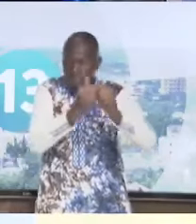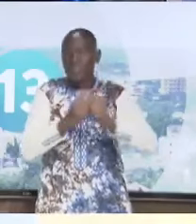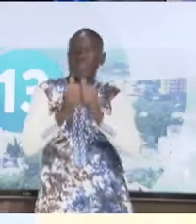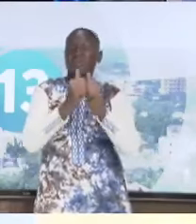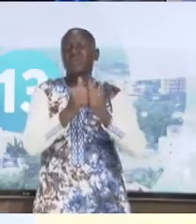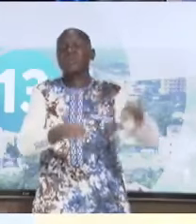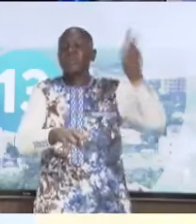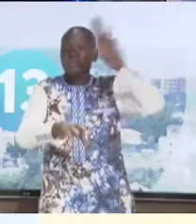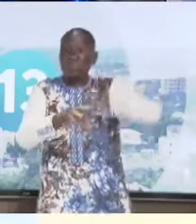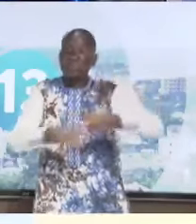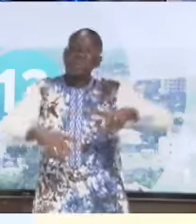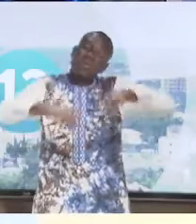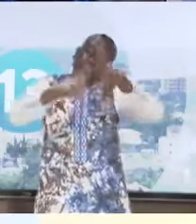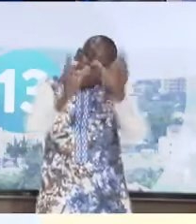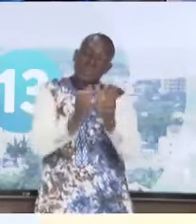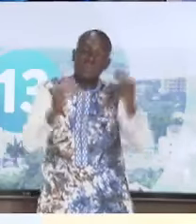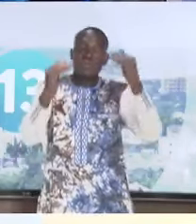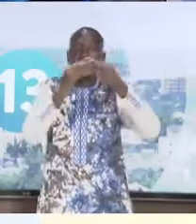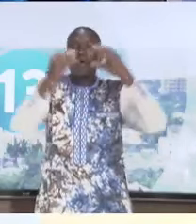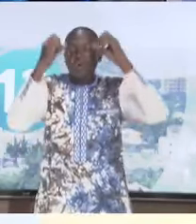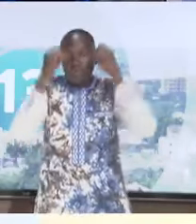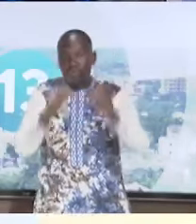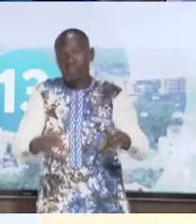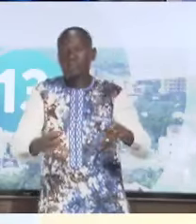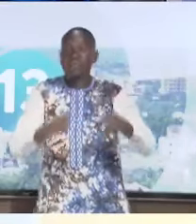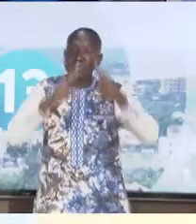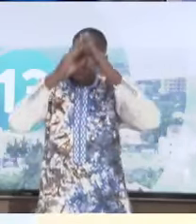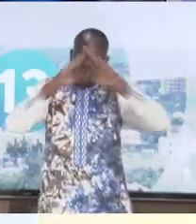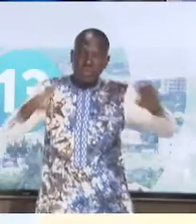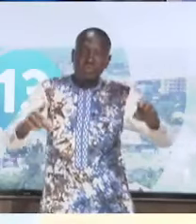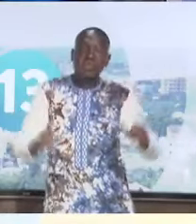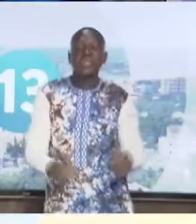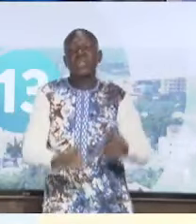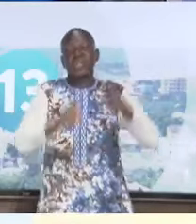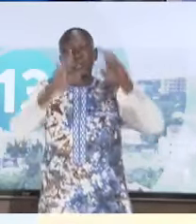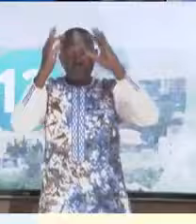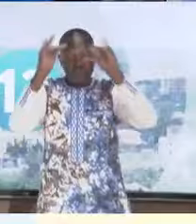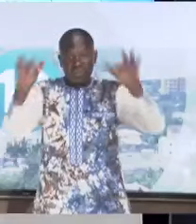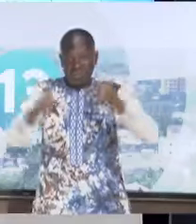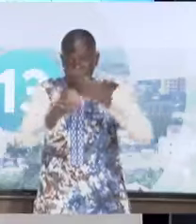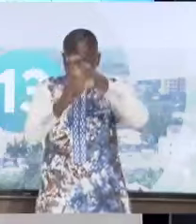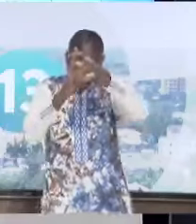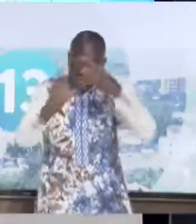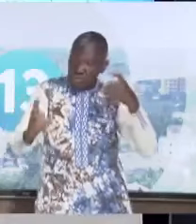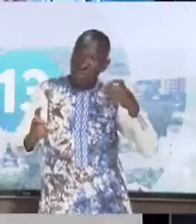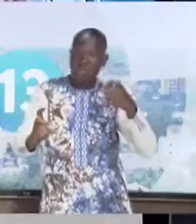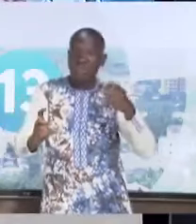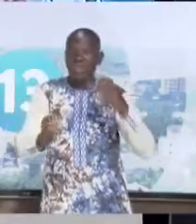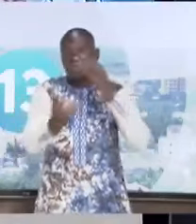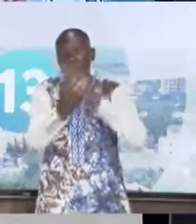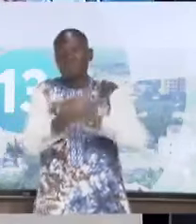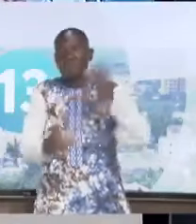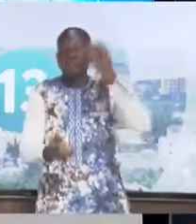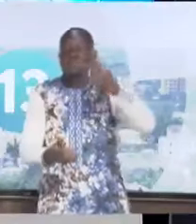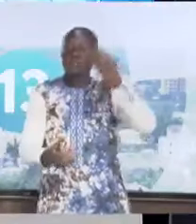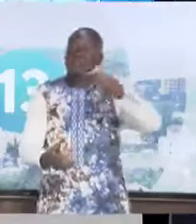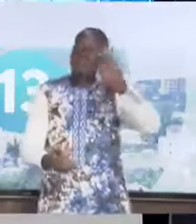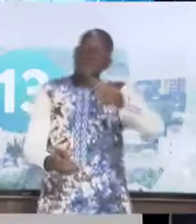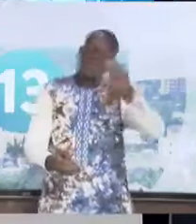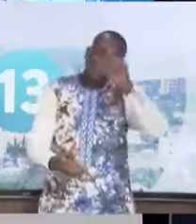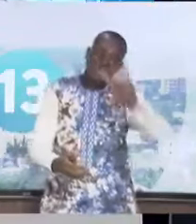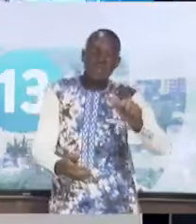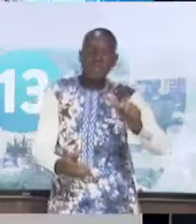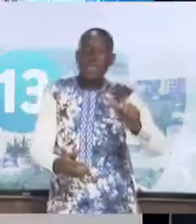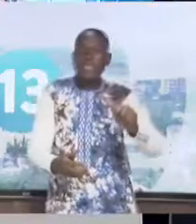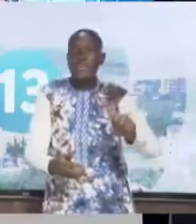en place également un certain nombre de chantiers, notamment la digitalisation d'un certain nombre de processus au niveau de l'ONEA. Je tiens à évoquer ici